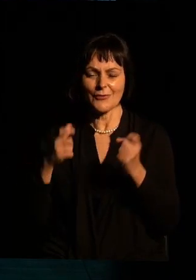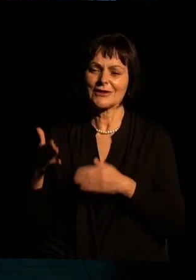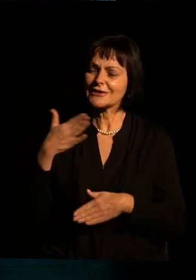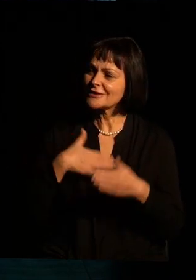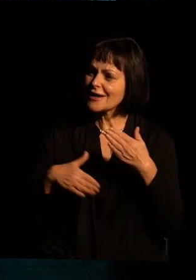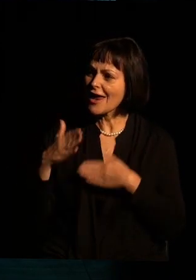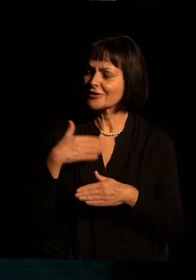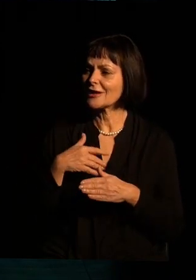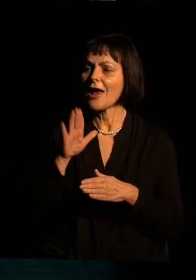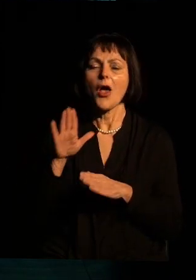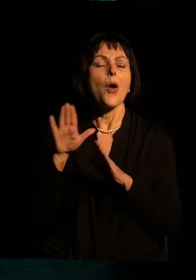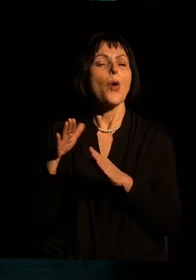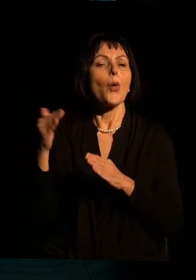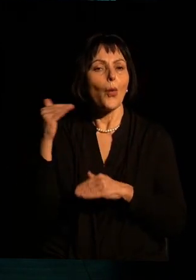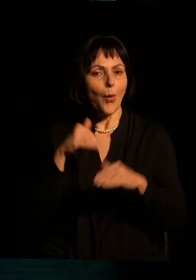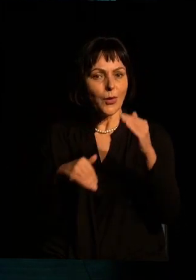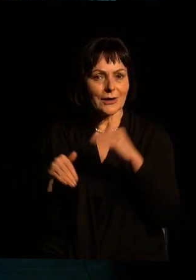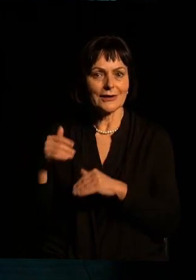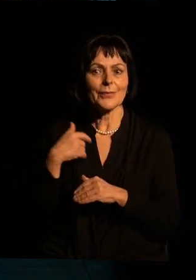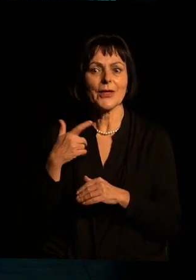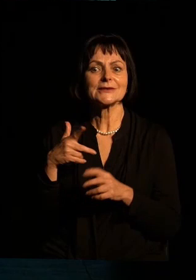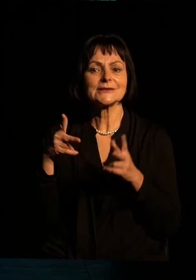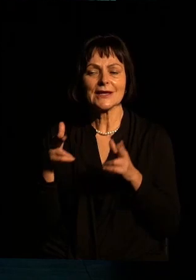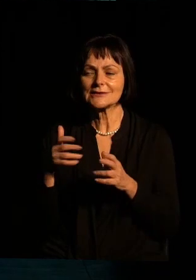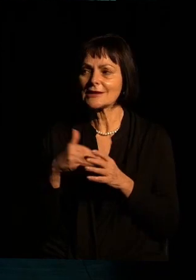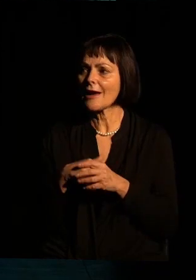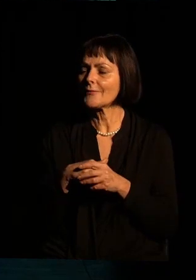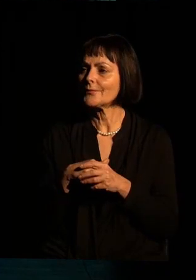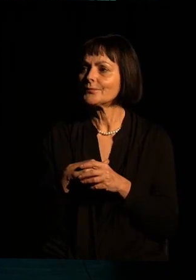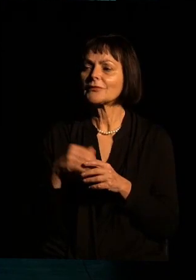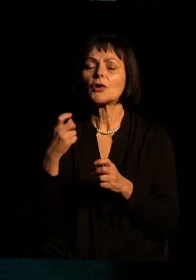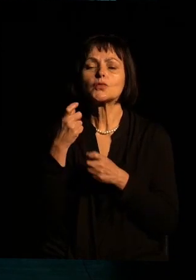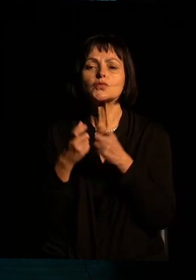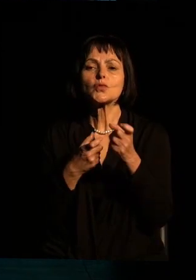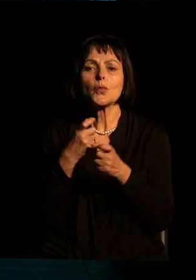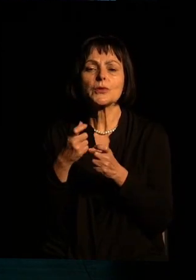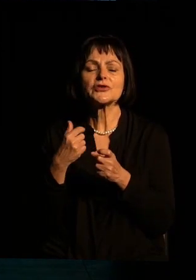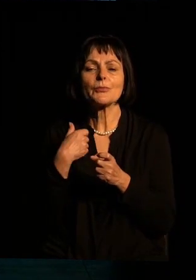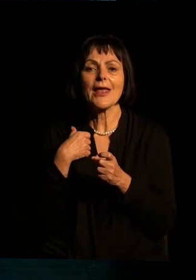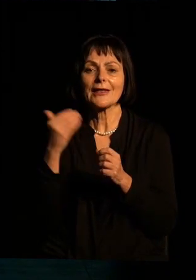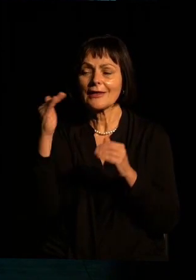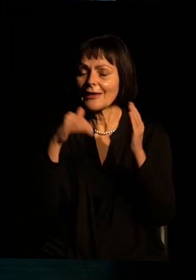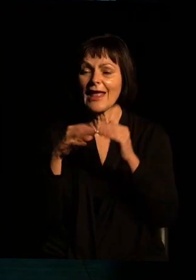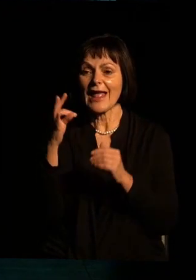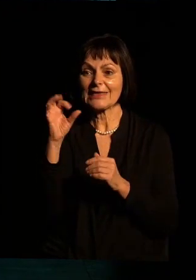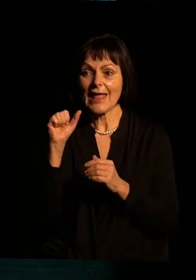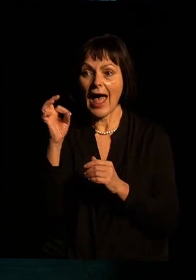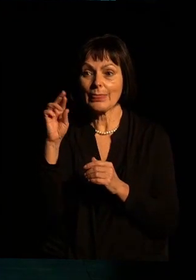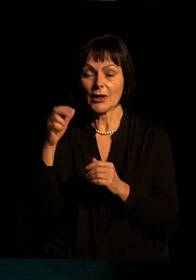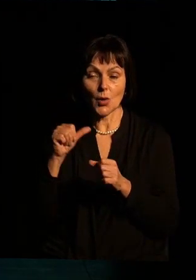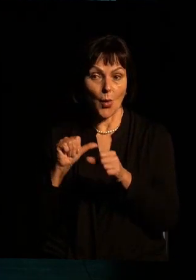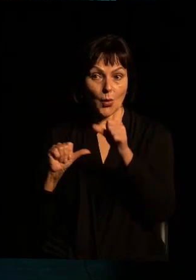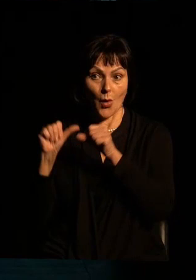się tym przebywaniem w górach. To jest taka sesja, którą zrobiliśmy w Tatrach w ubiegłym